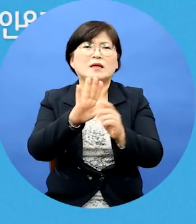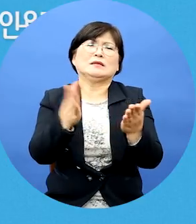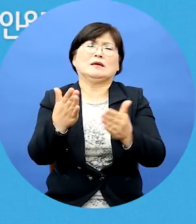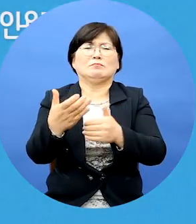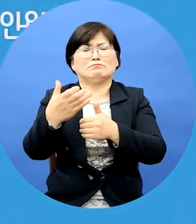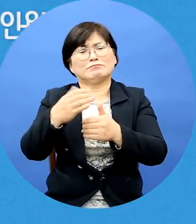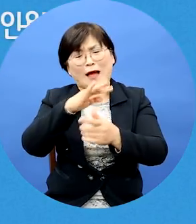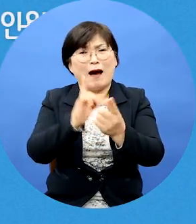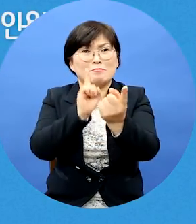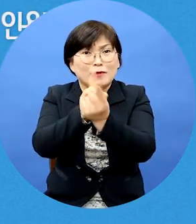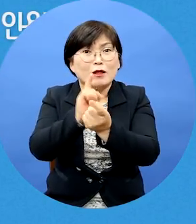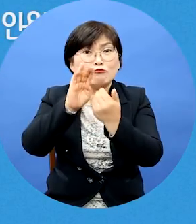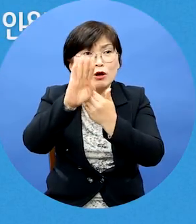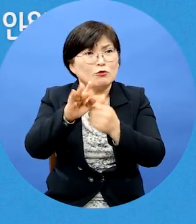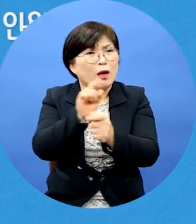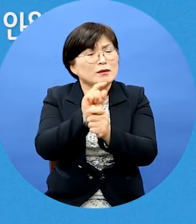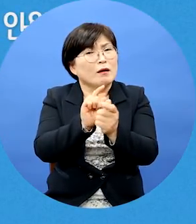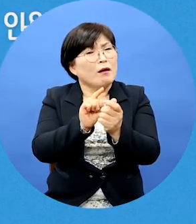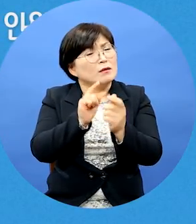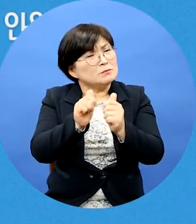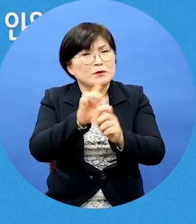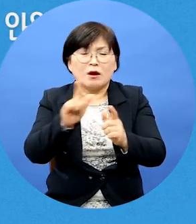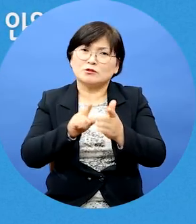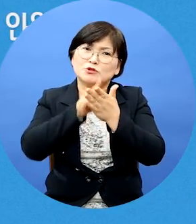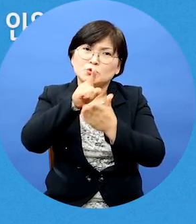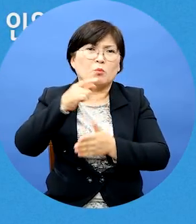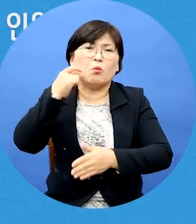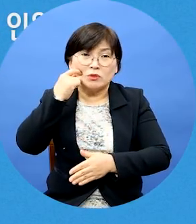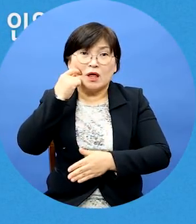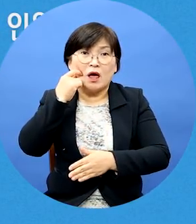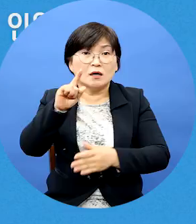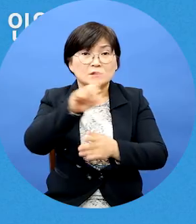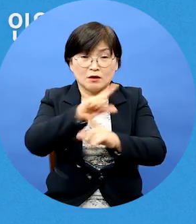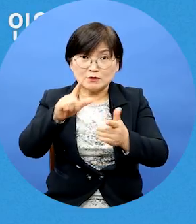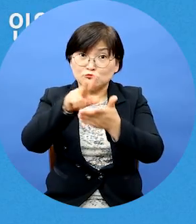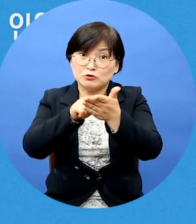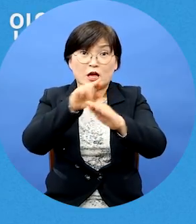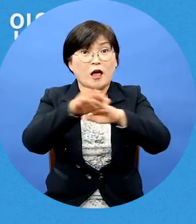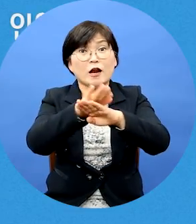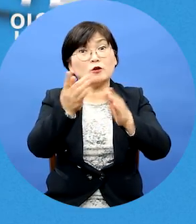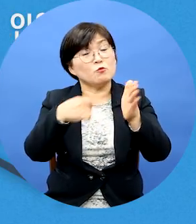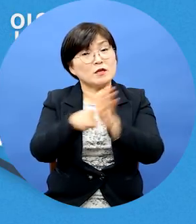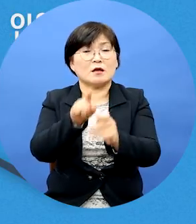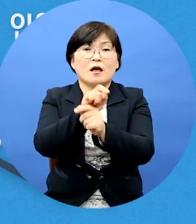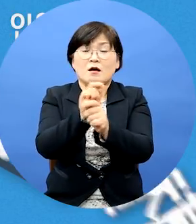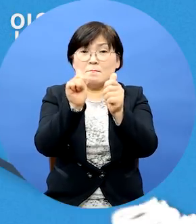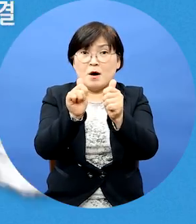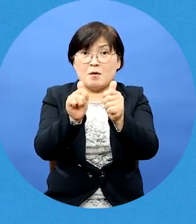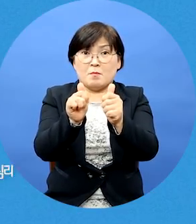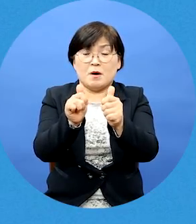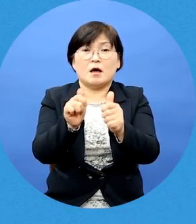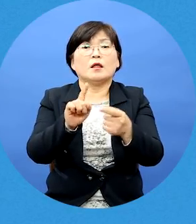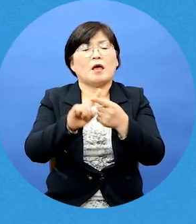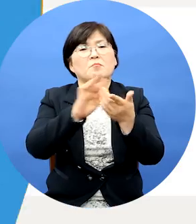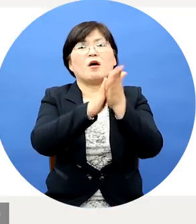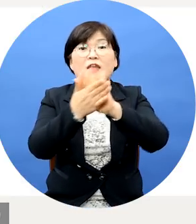받고도 선뜻 행정심판 제도를 이용하기 어려워하는 국민들도 있었는데요. 이런 문제를 해결하기 위해 행정심판 제도는 또 한